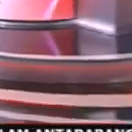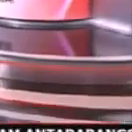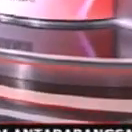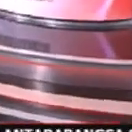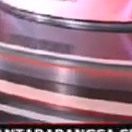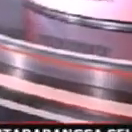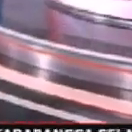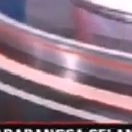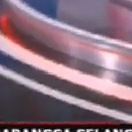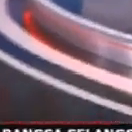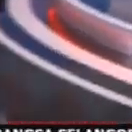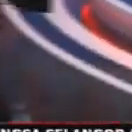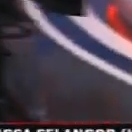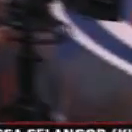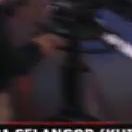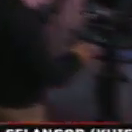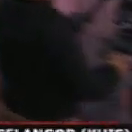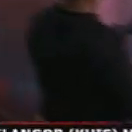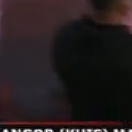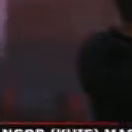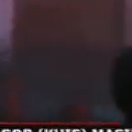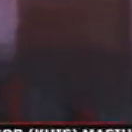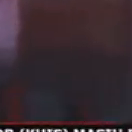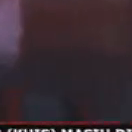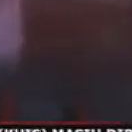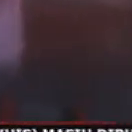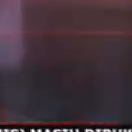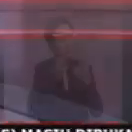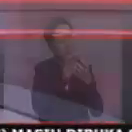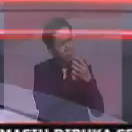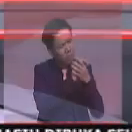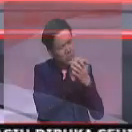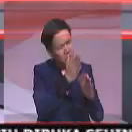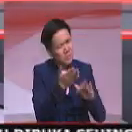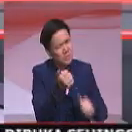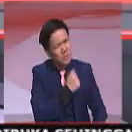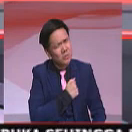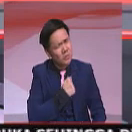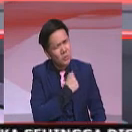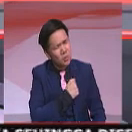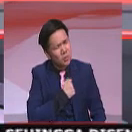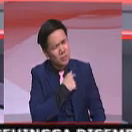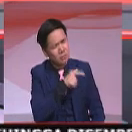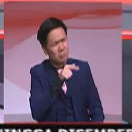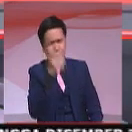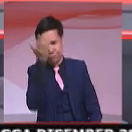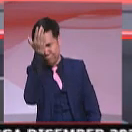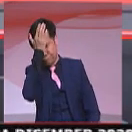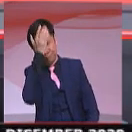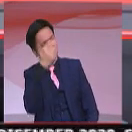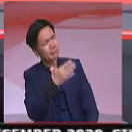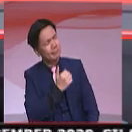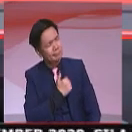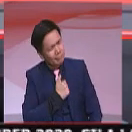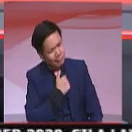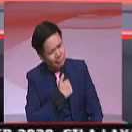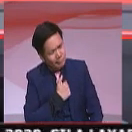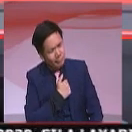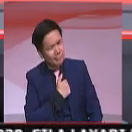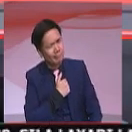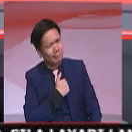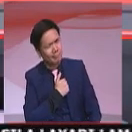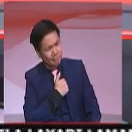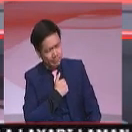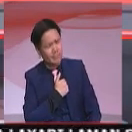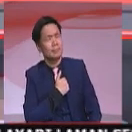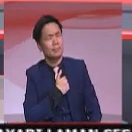Oke menekan dengan perkembangan sukan tempat dan ucapan takziah dishahihkan oleh yang dipertuan Agung Al Sultan Abdullah riayatul